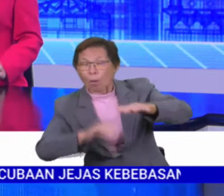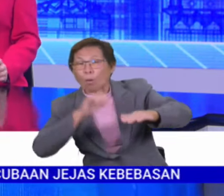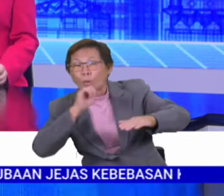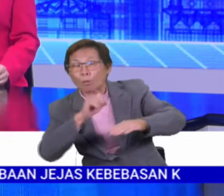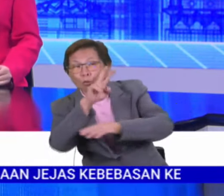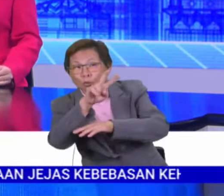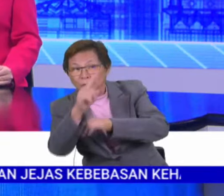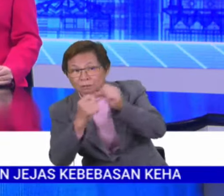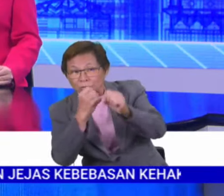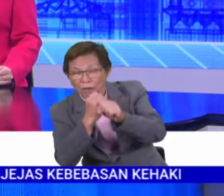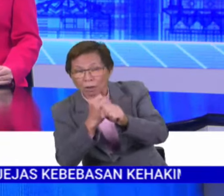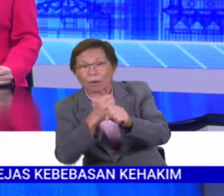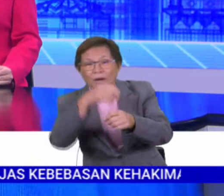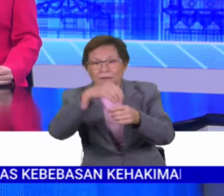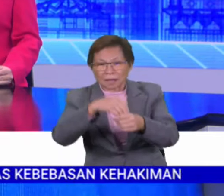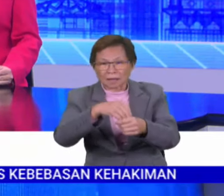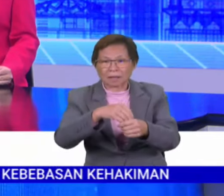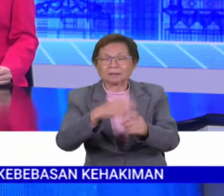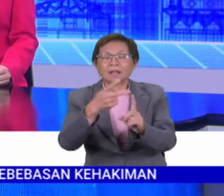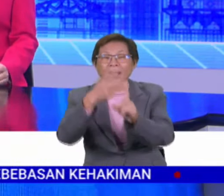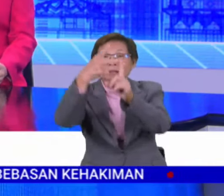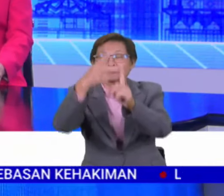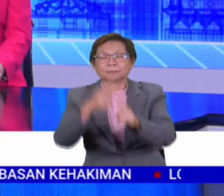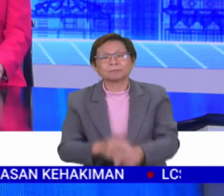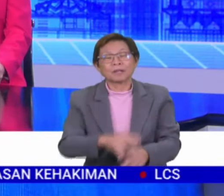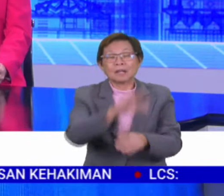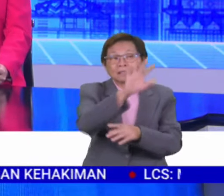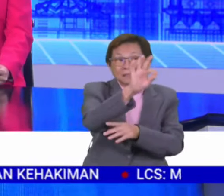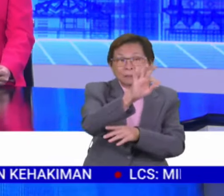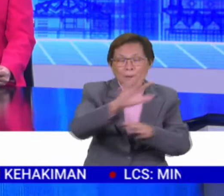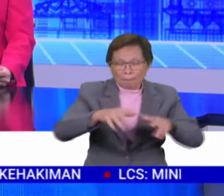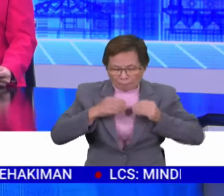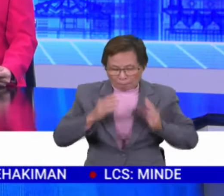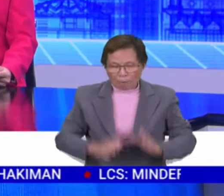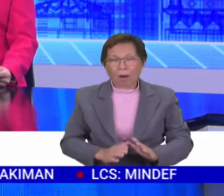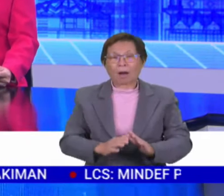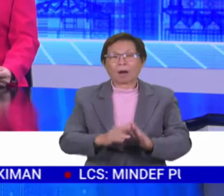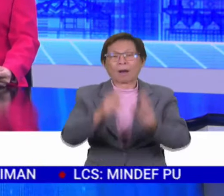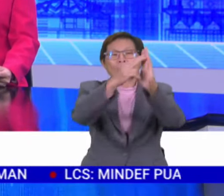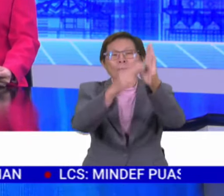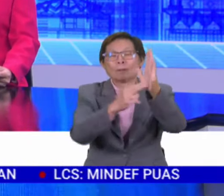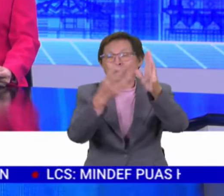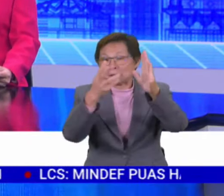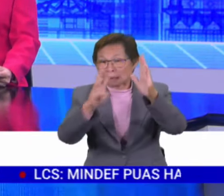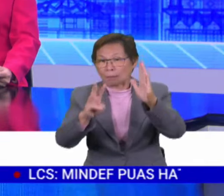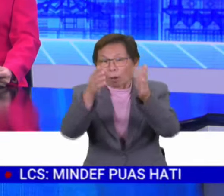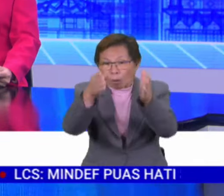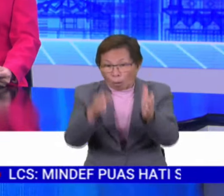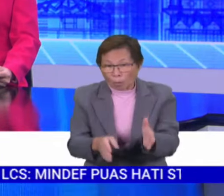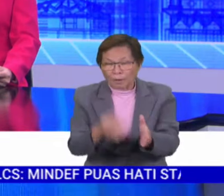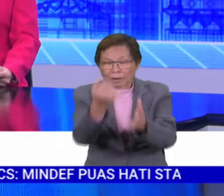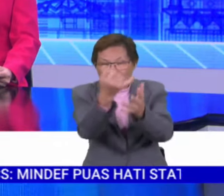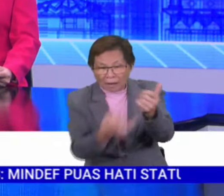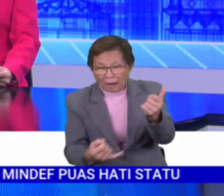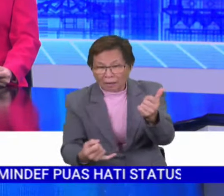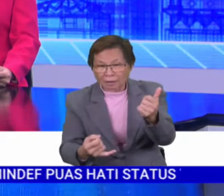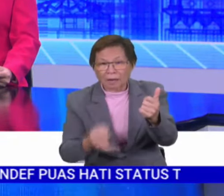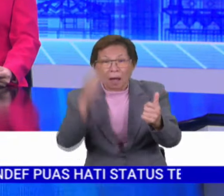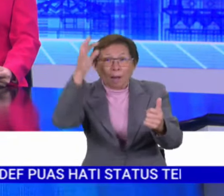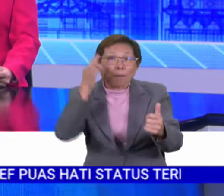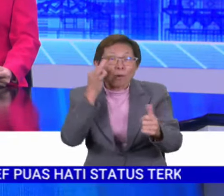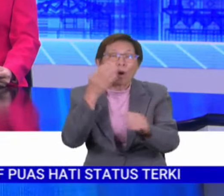umur 21 tahun dalam keadaan khas. Manakala 9 orang penerima di bawah perkara 16, iaitu orang yang dilahirkan di